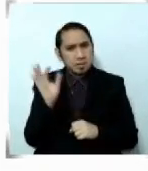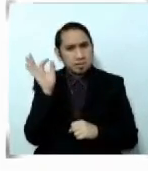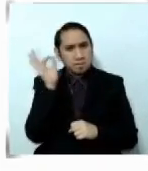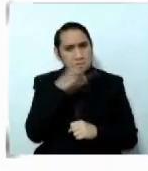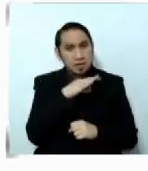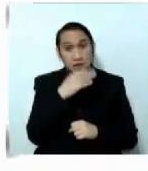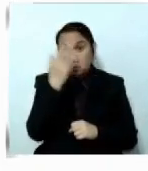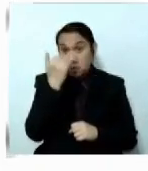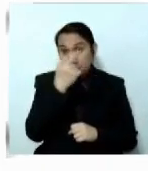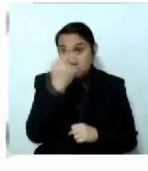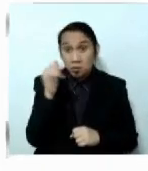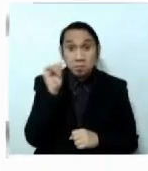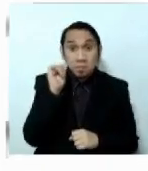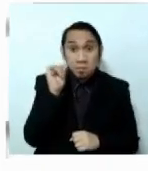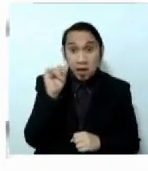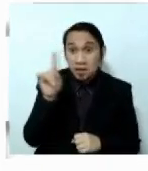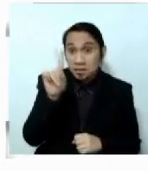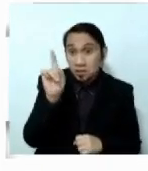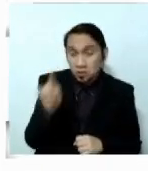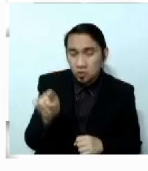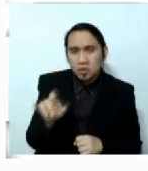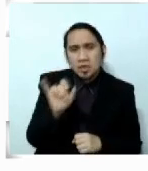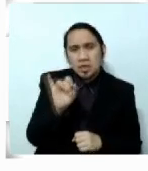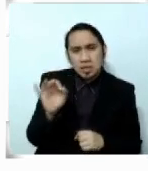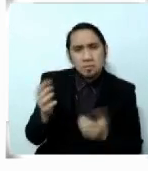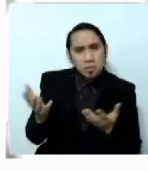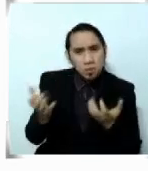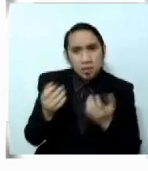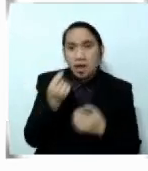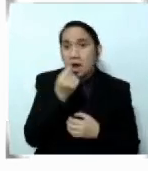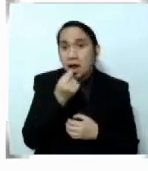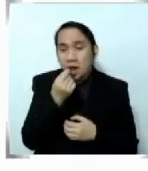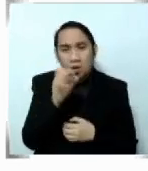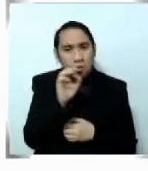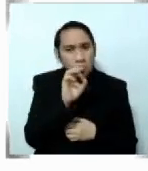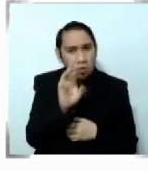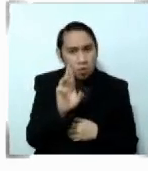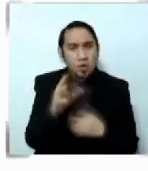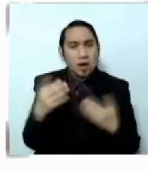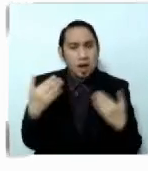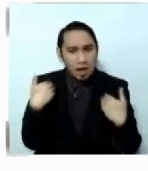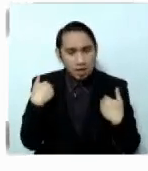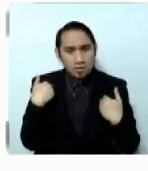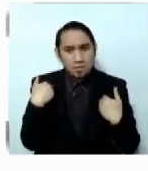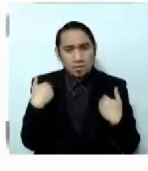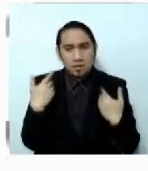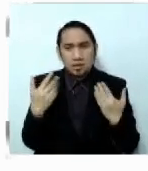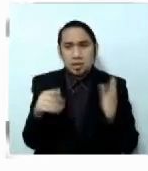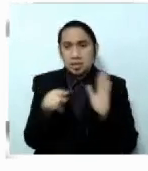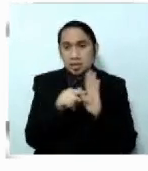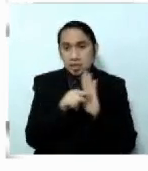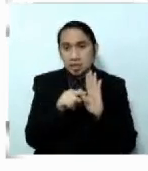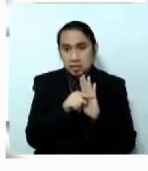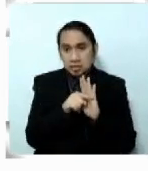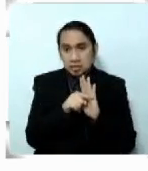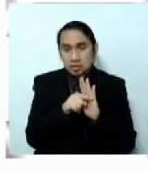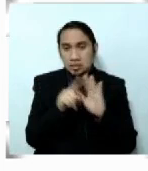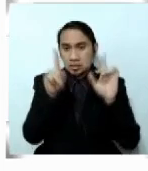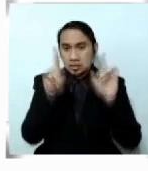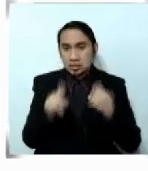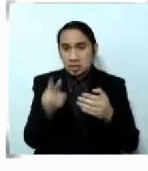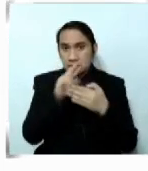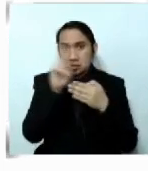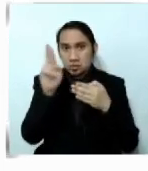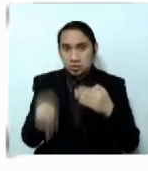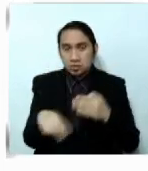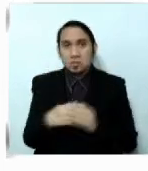kanya ng babae kung gusto pa niya na magpa-swab o makakakuha na lang ng negative na RT-PCR test result. Agad